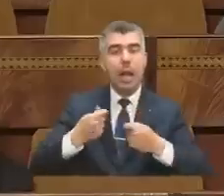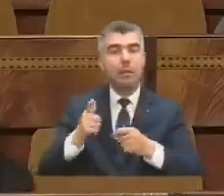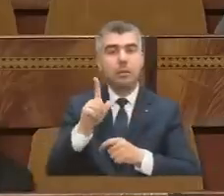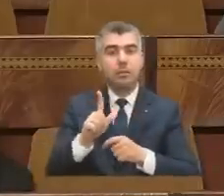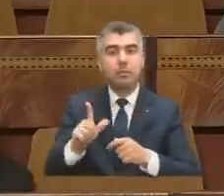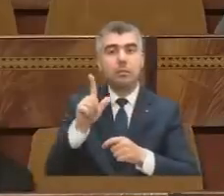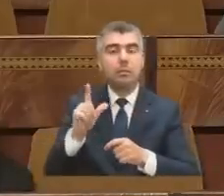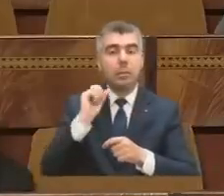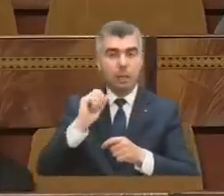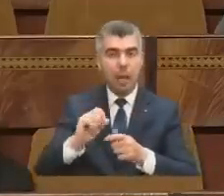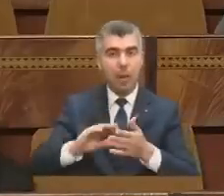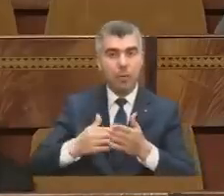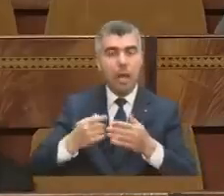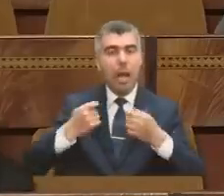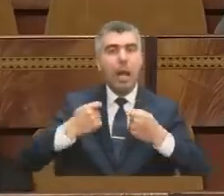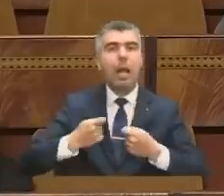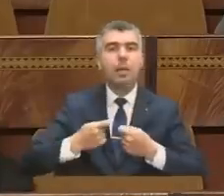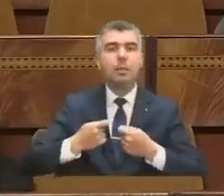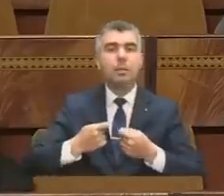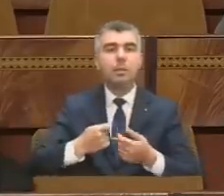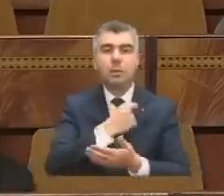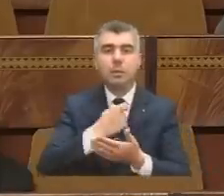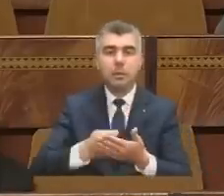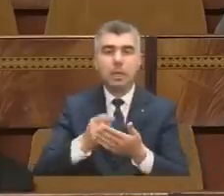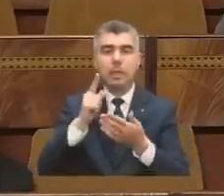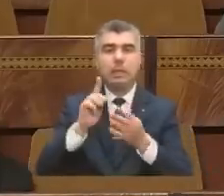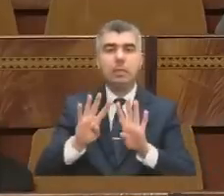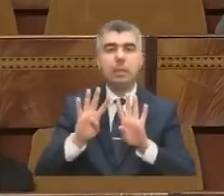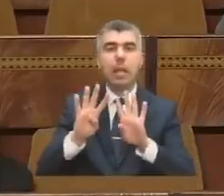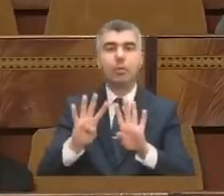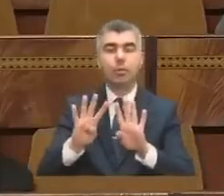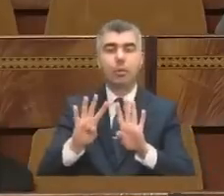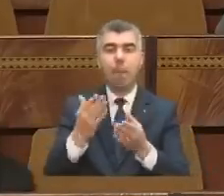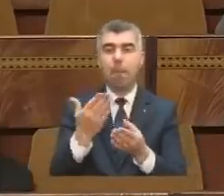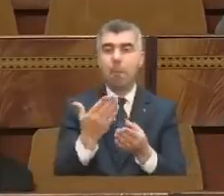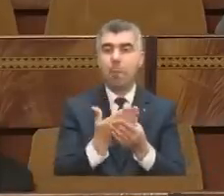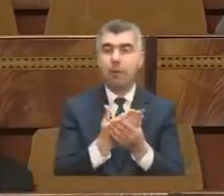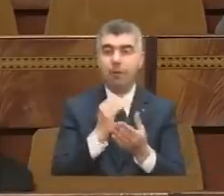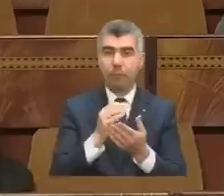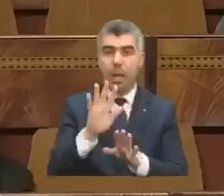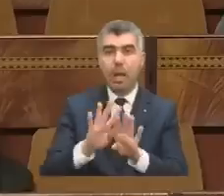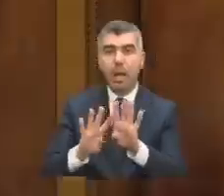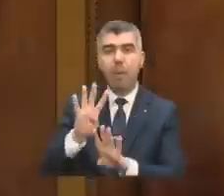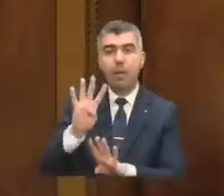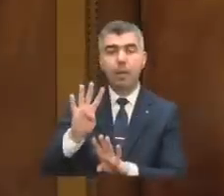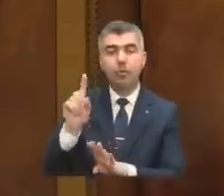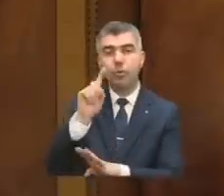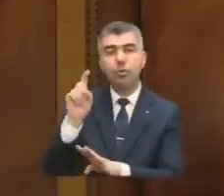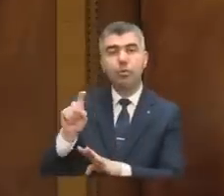رئيس النيابه العامه 18 ملف تخص 14 جماعه